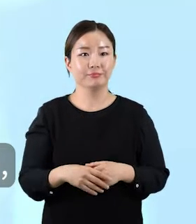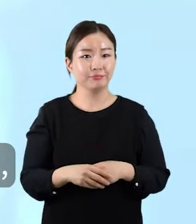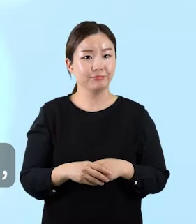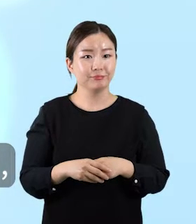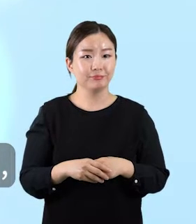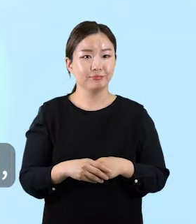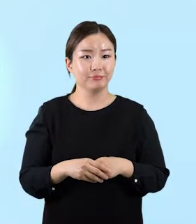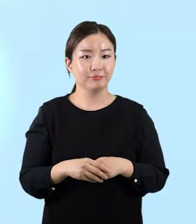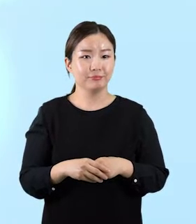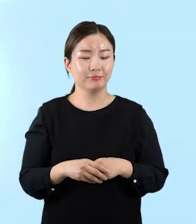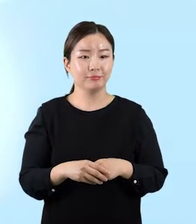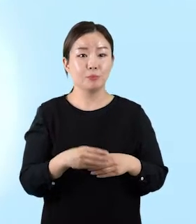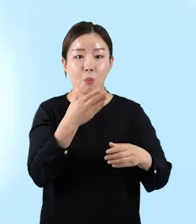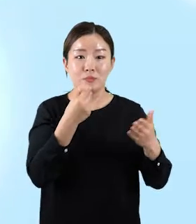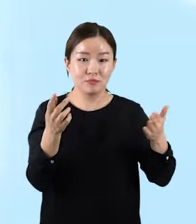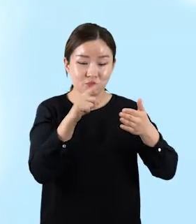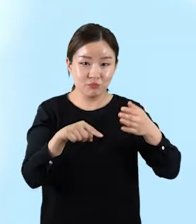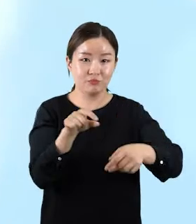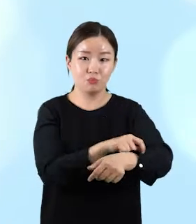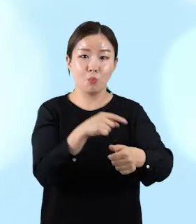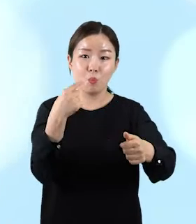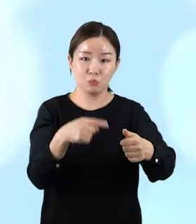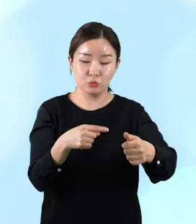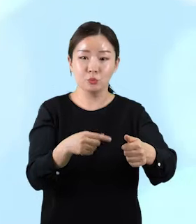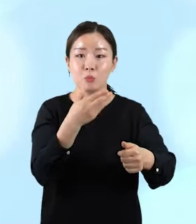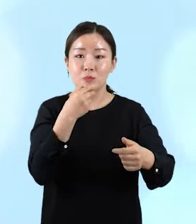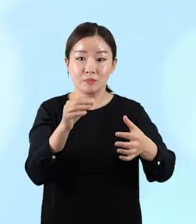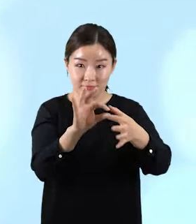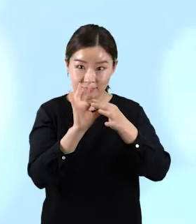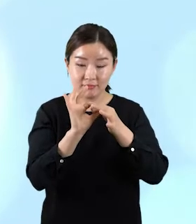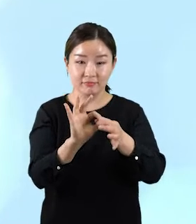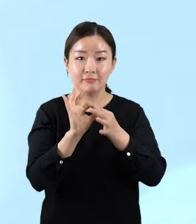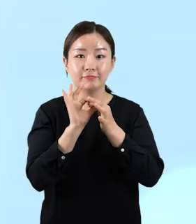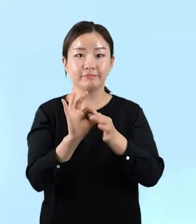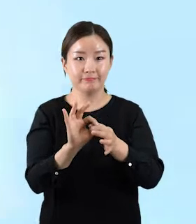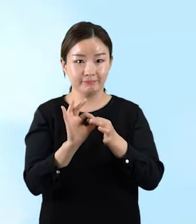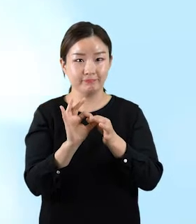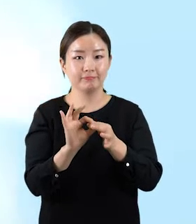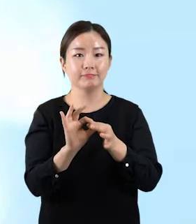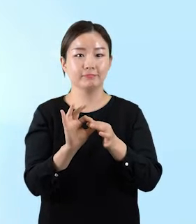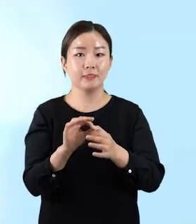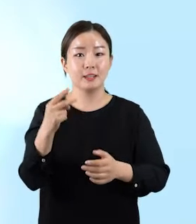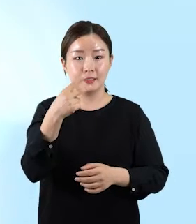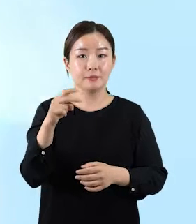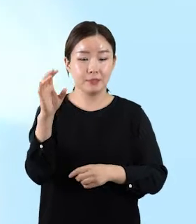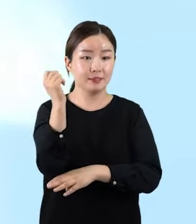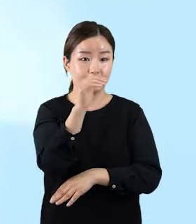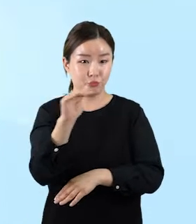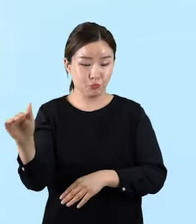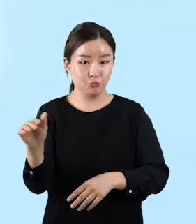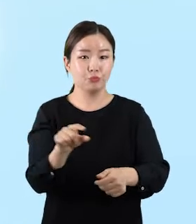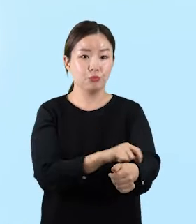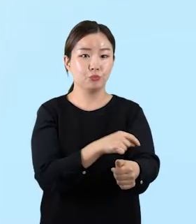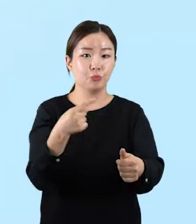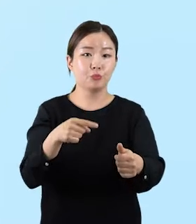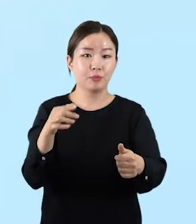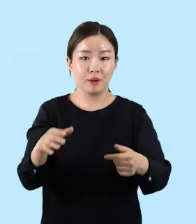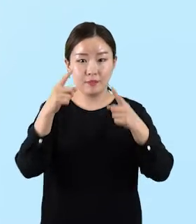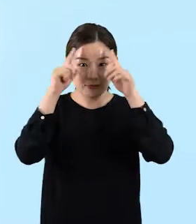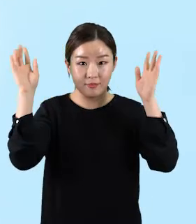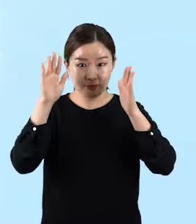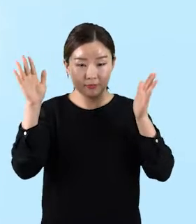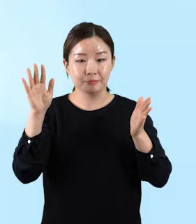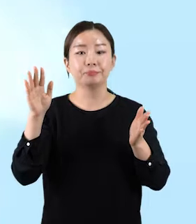신청이 가능하며 복지 일자리 중 특수교육, 복지 연계형의 경우에는 2024년 기준